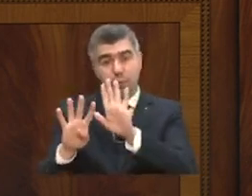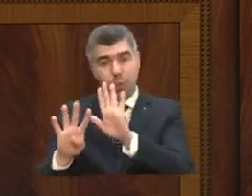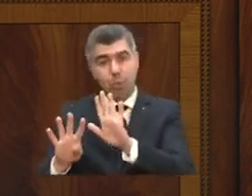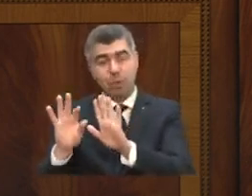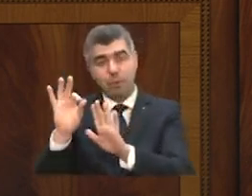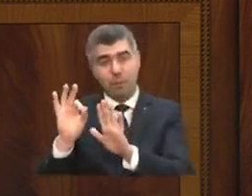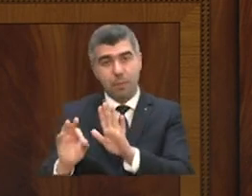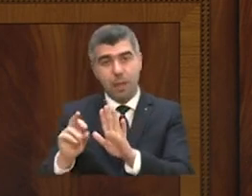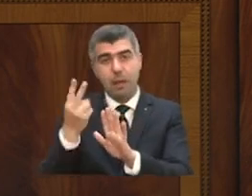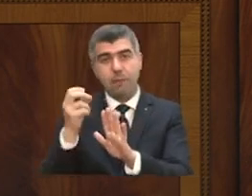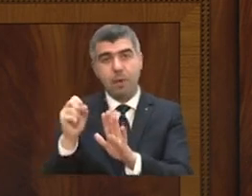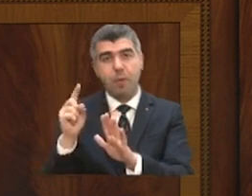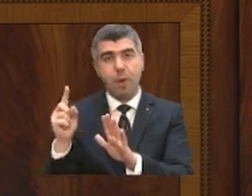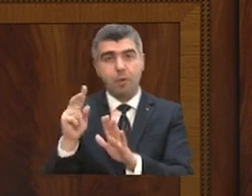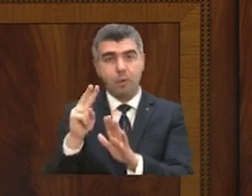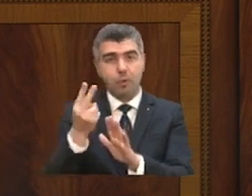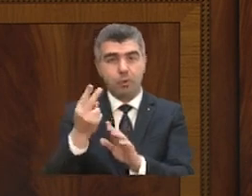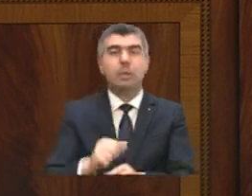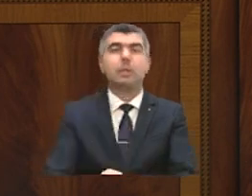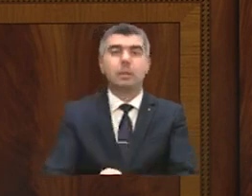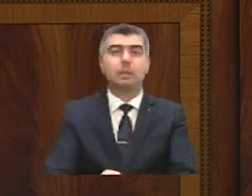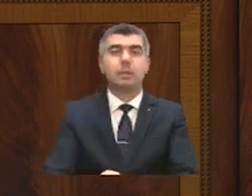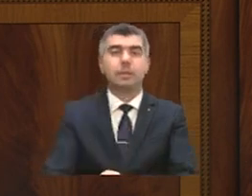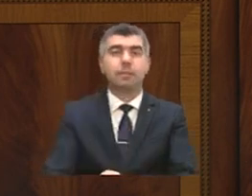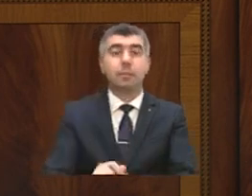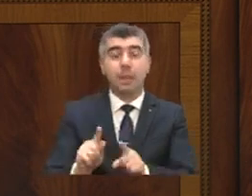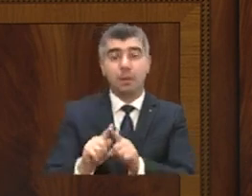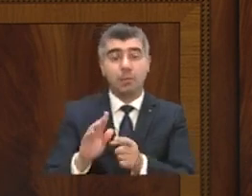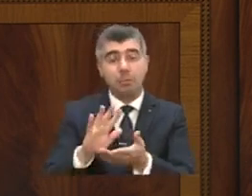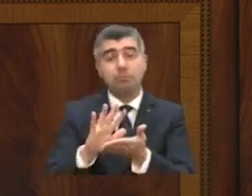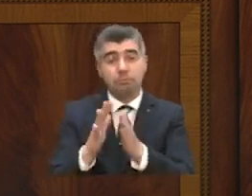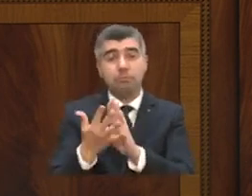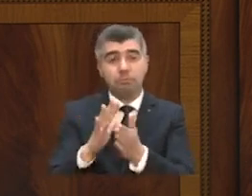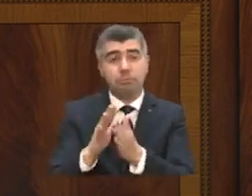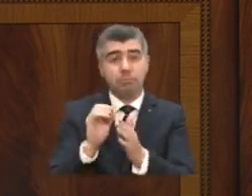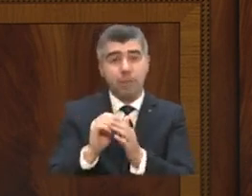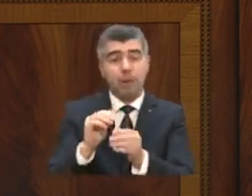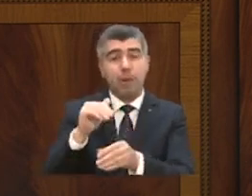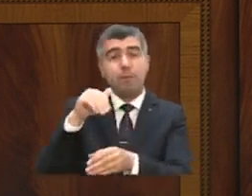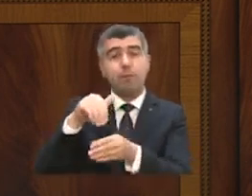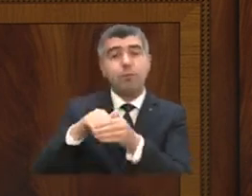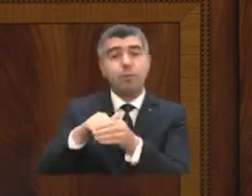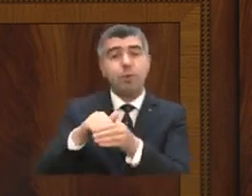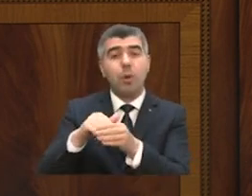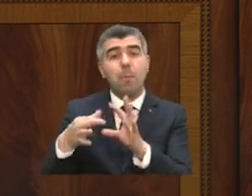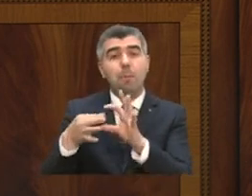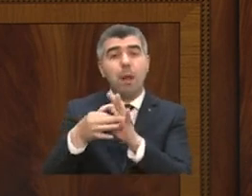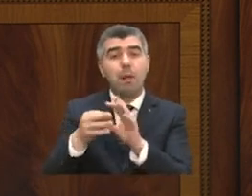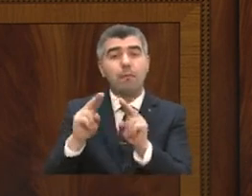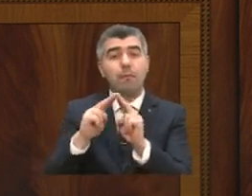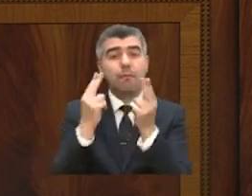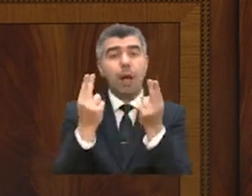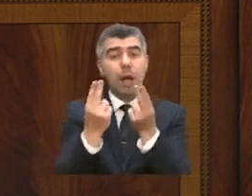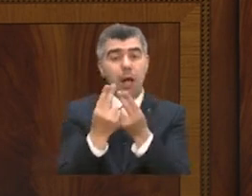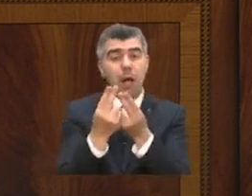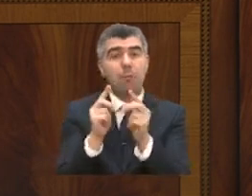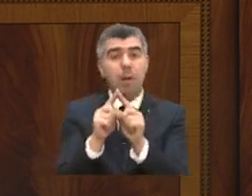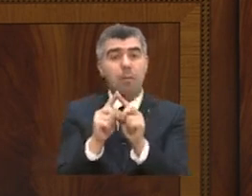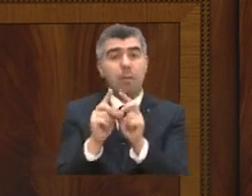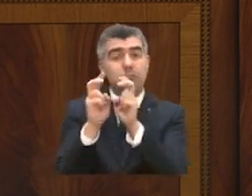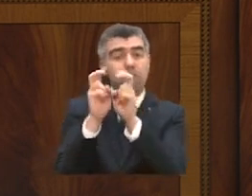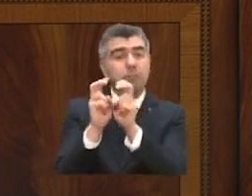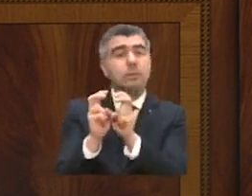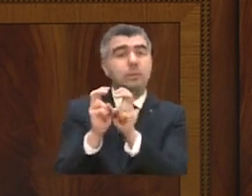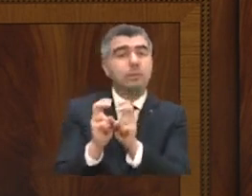5.9% سنة 2021، صار من المؤكد حسب صندوق النقد الدولي أن يعرف تباطؤاً بسبب